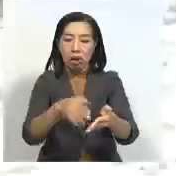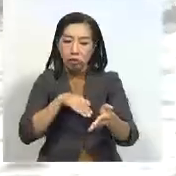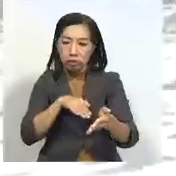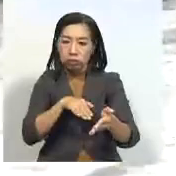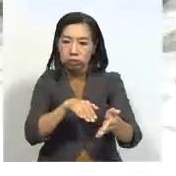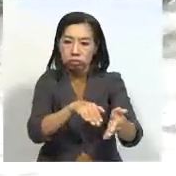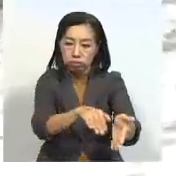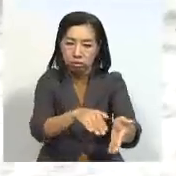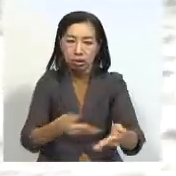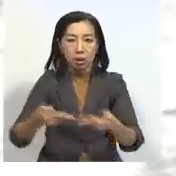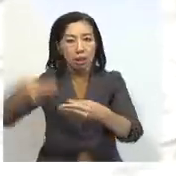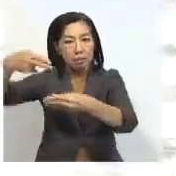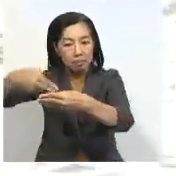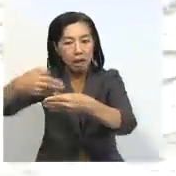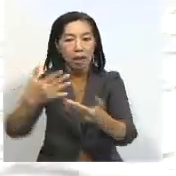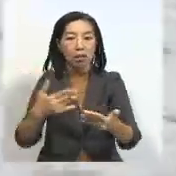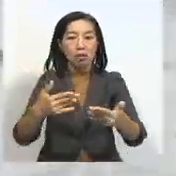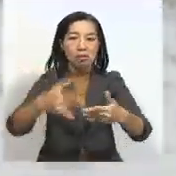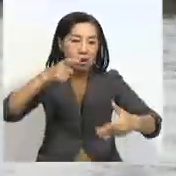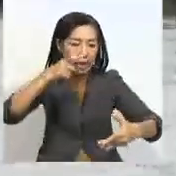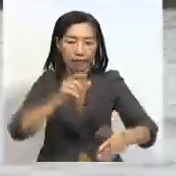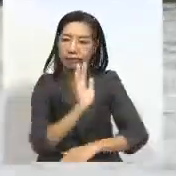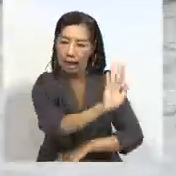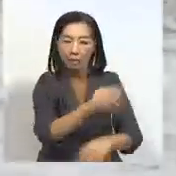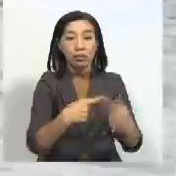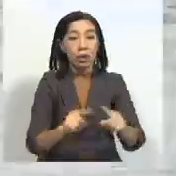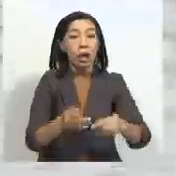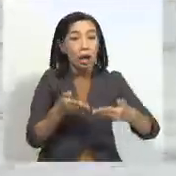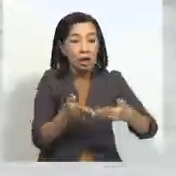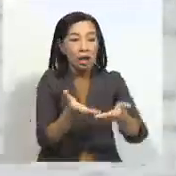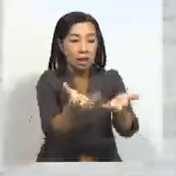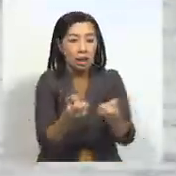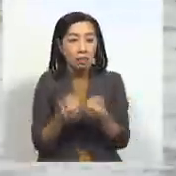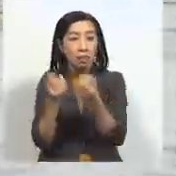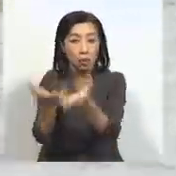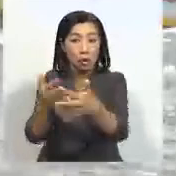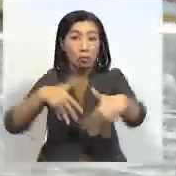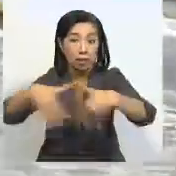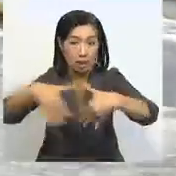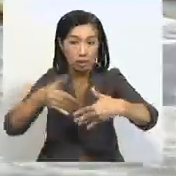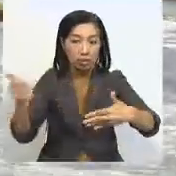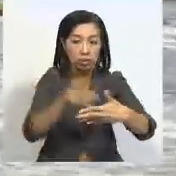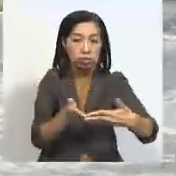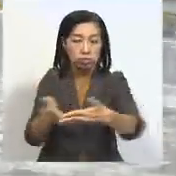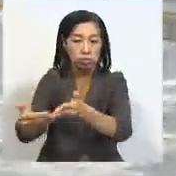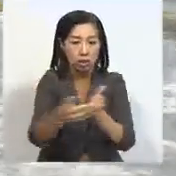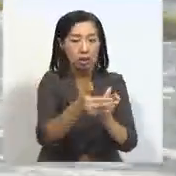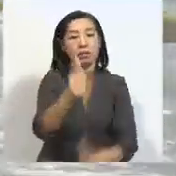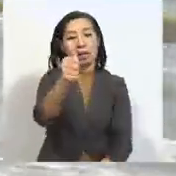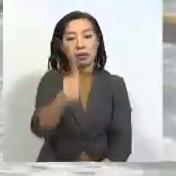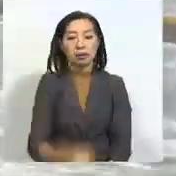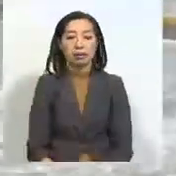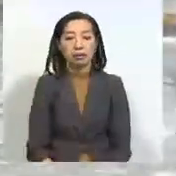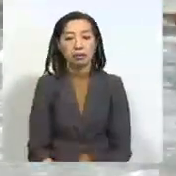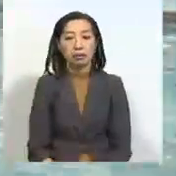และเรือขนาดใหญ่สัญจรมีเพียงเรือที่ให้บริการเรื่องการเดินทางกับประชาชนเท่านั้นที่จะสัญจรไปมา